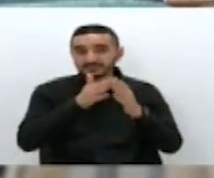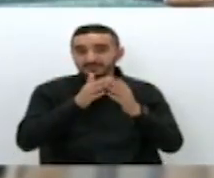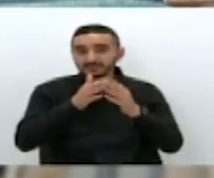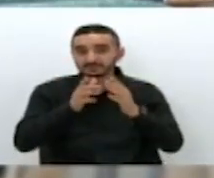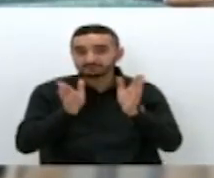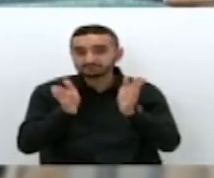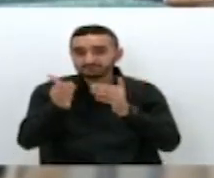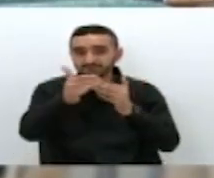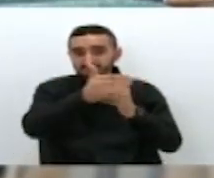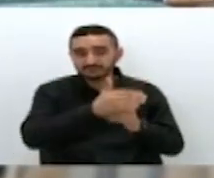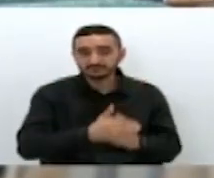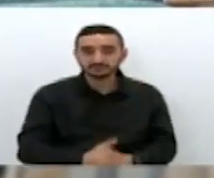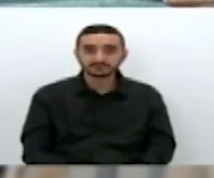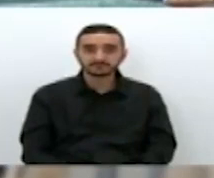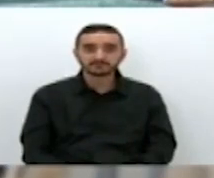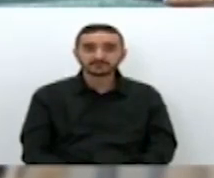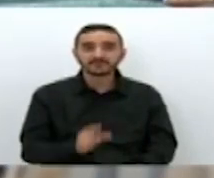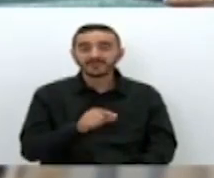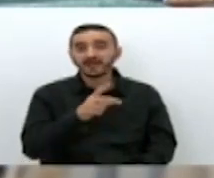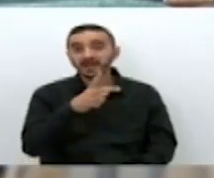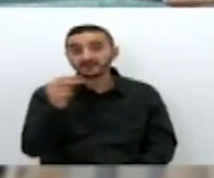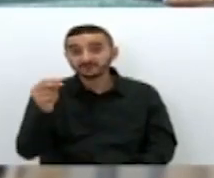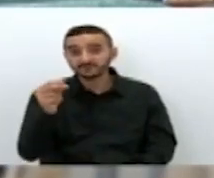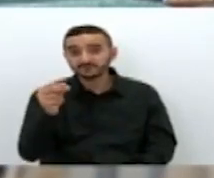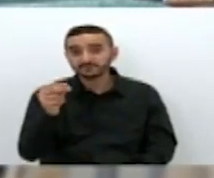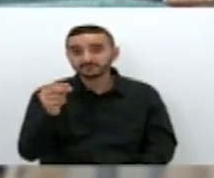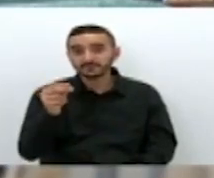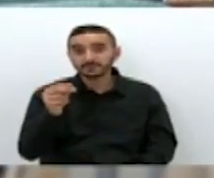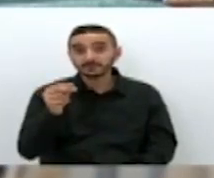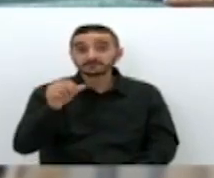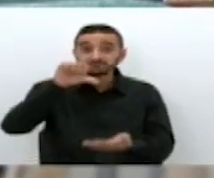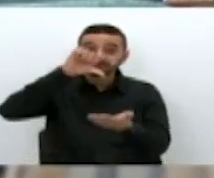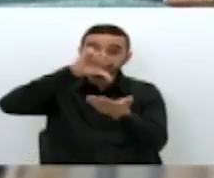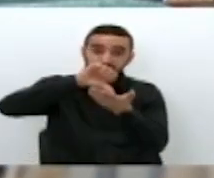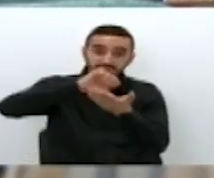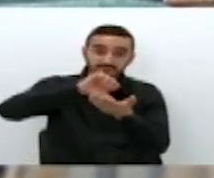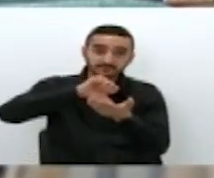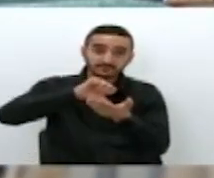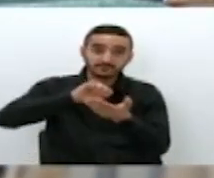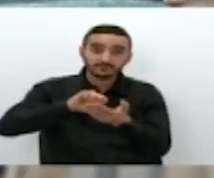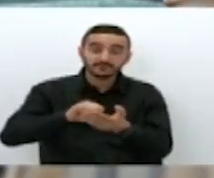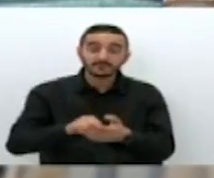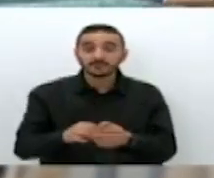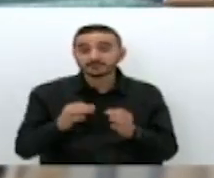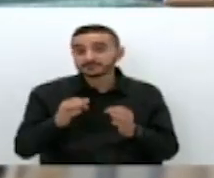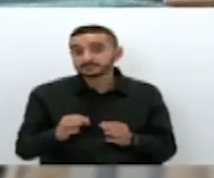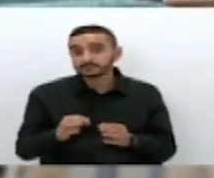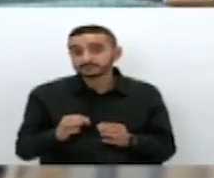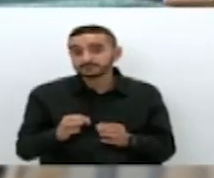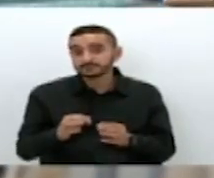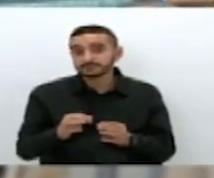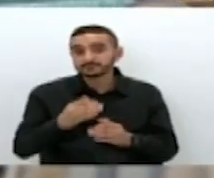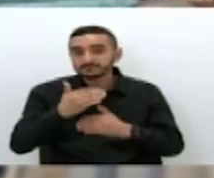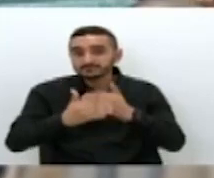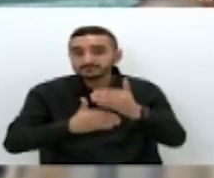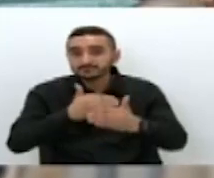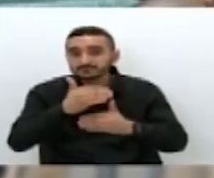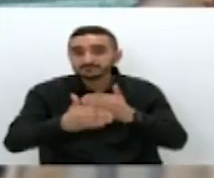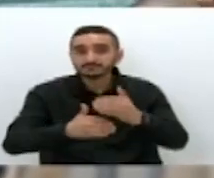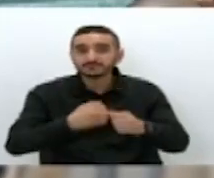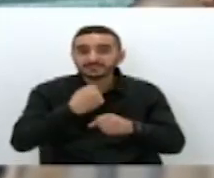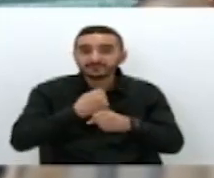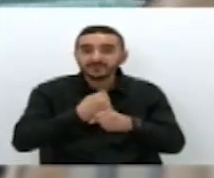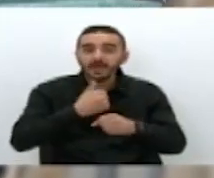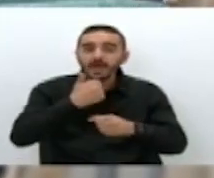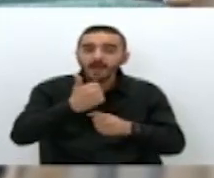التي يعني تشكل خطر نظر لموقعها ولابد ان يكون تدخل تدريجيا من سنتين الى